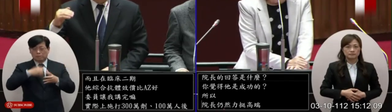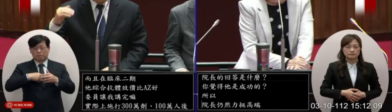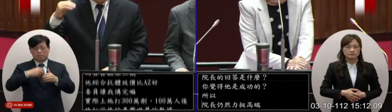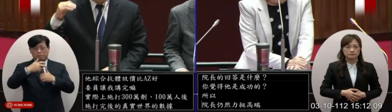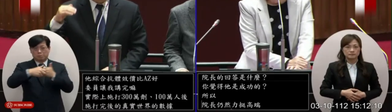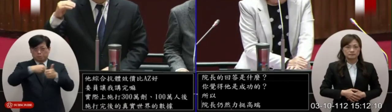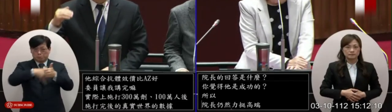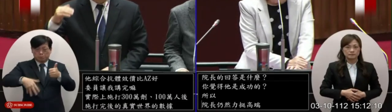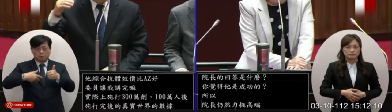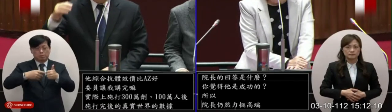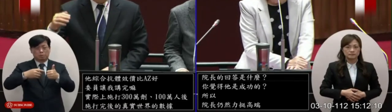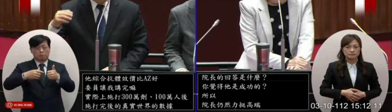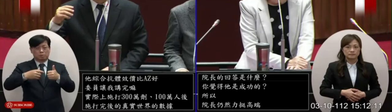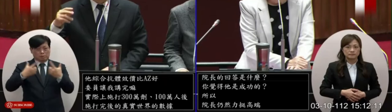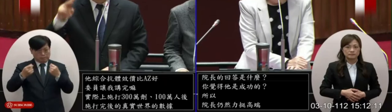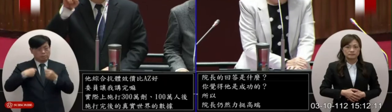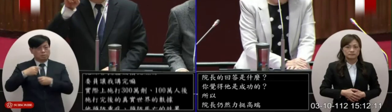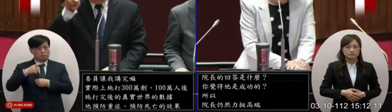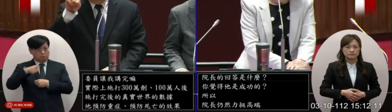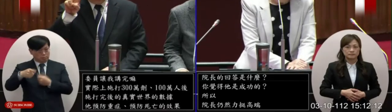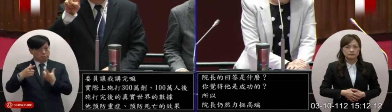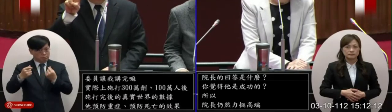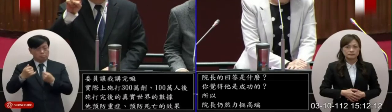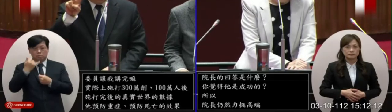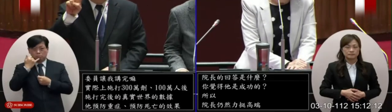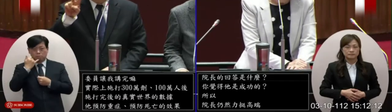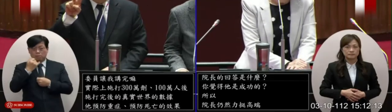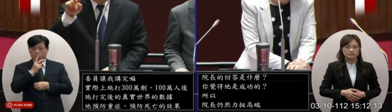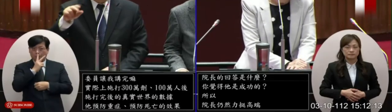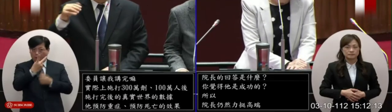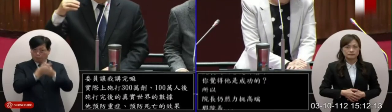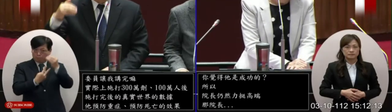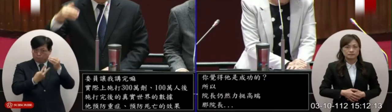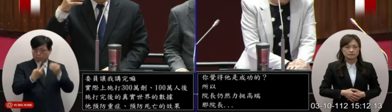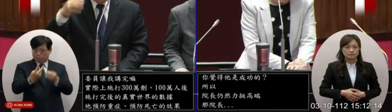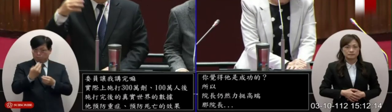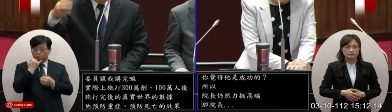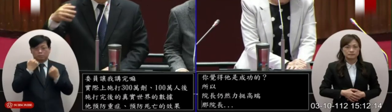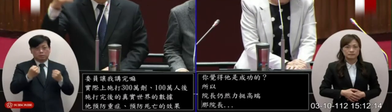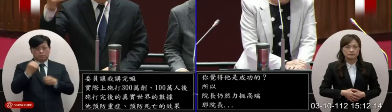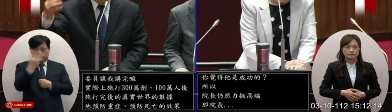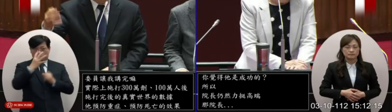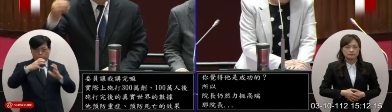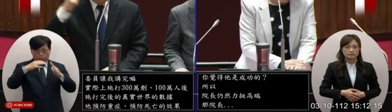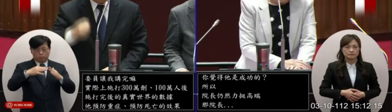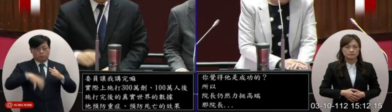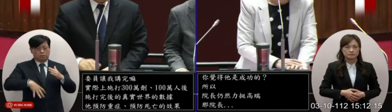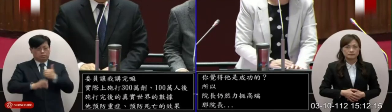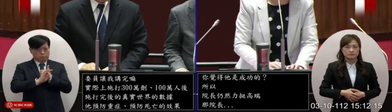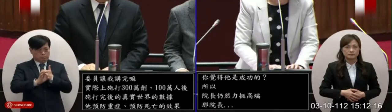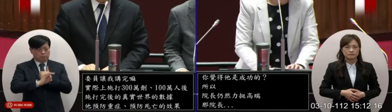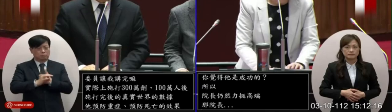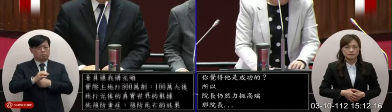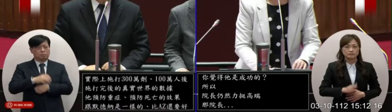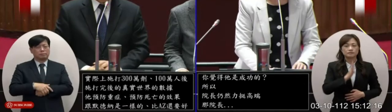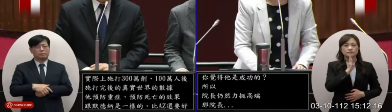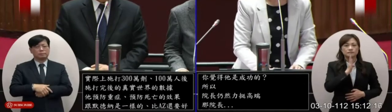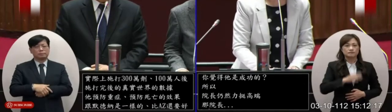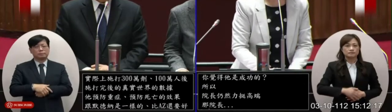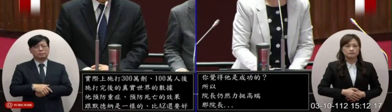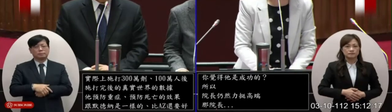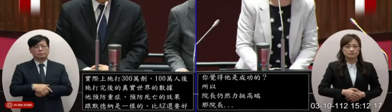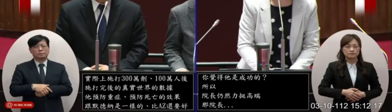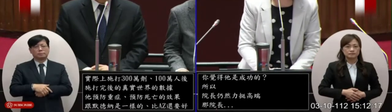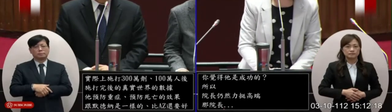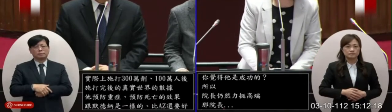呢，也把它的疫苗纳入为它唯二选择的疫苗，在4个国家做临床三期的实验。 那临